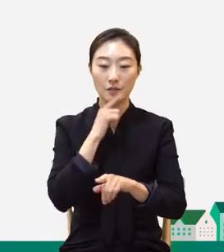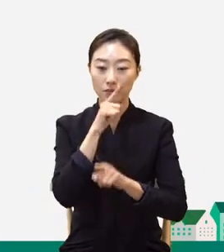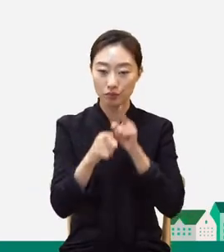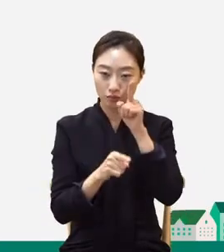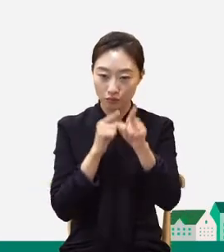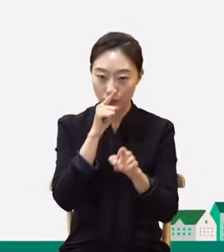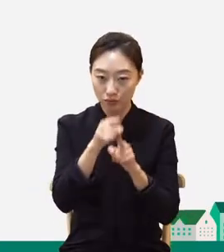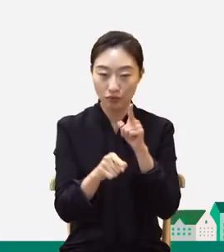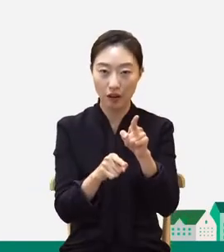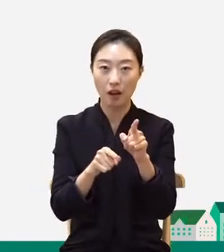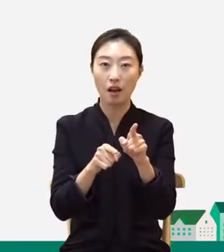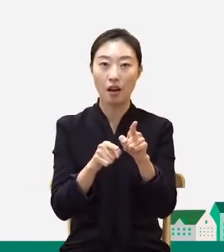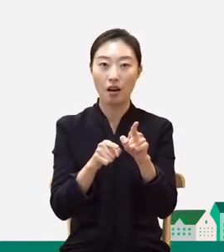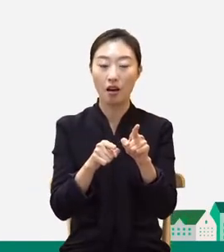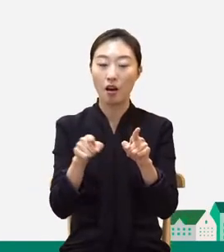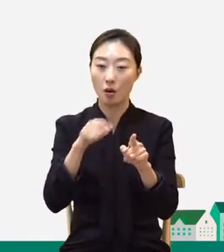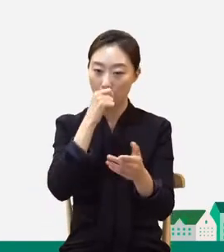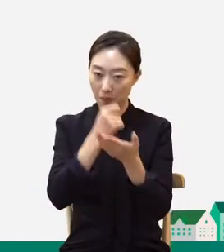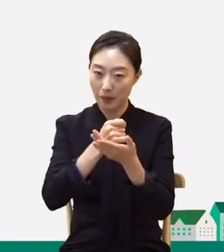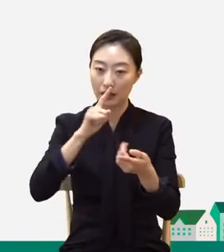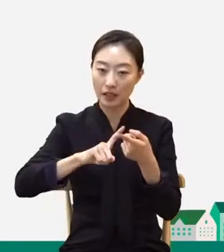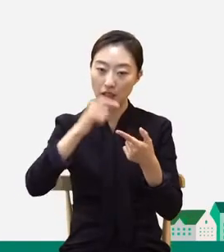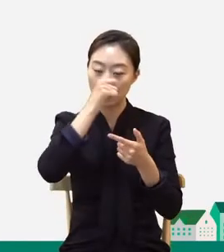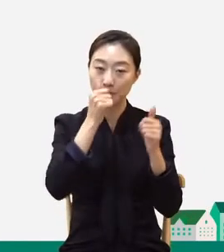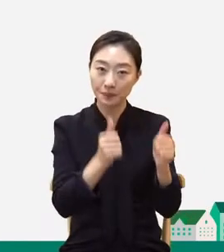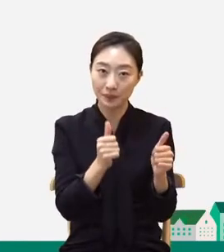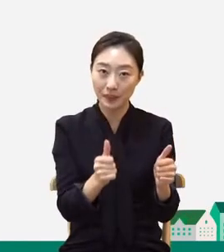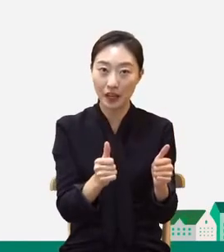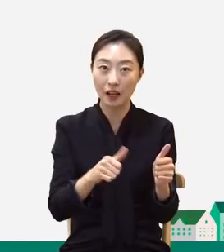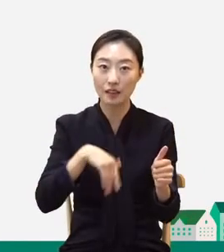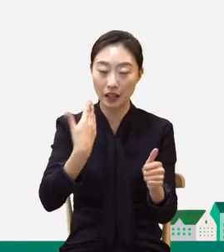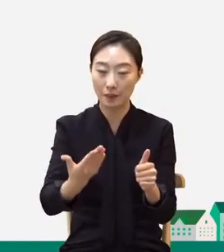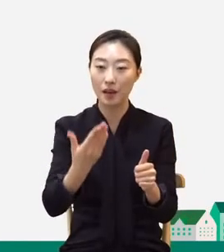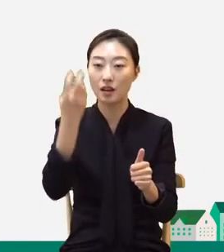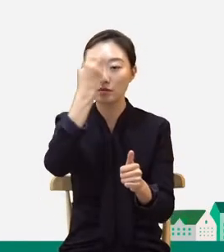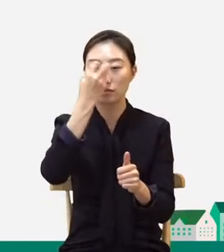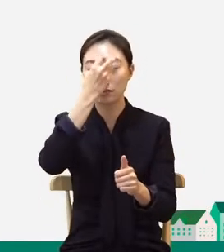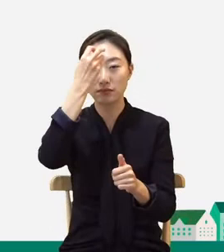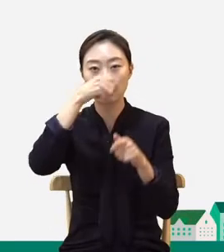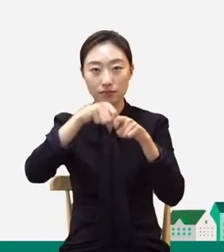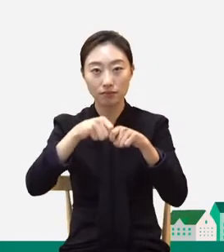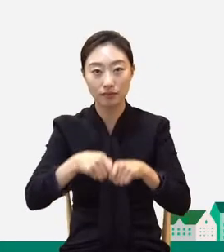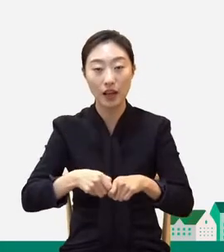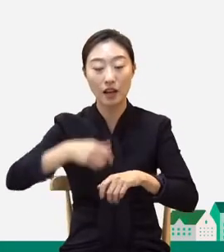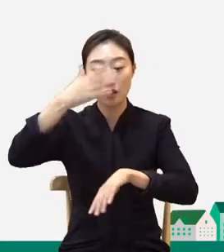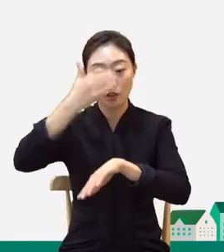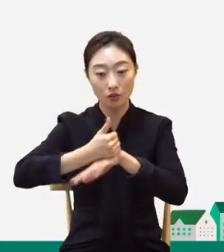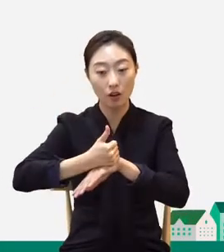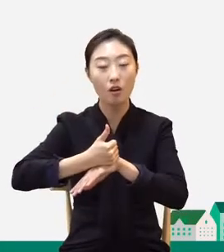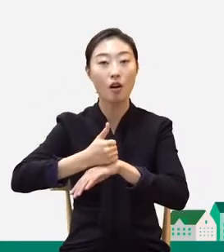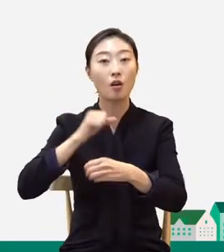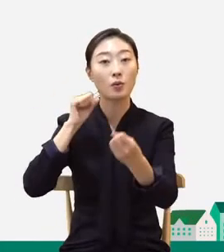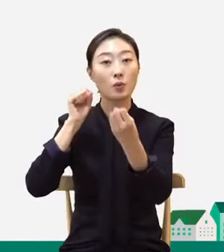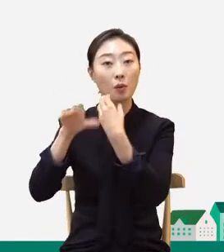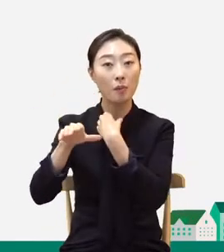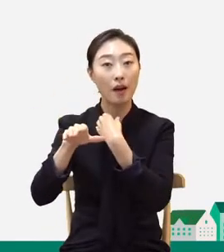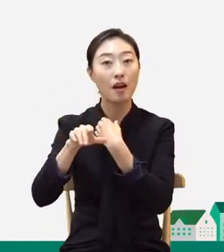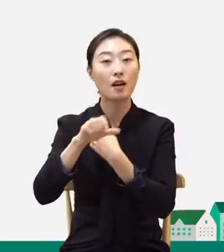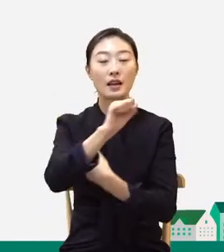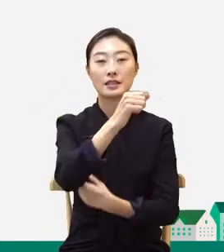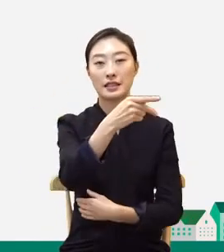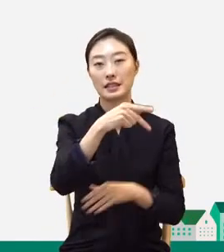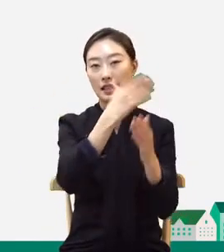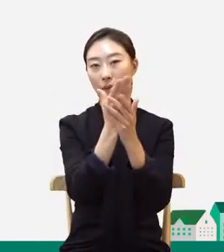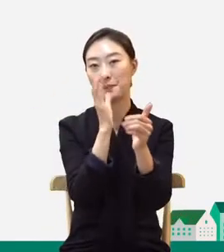입주자 적격성 심사 및 선정, 또 적절한 지원주택 탐색, 그리고 입주자 선정 결과 통보는 서울주택도시공사에서